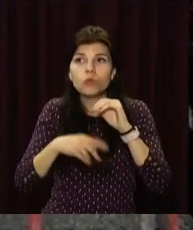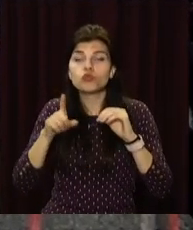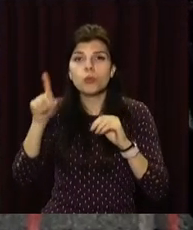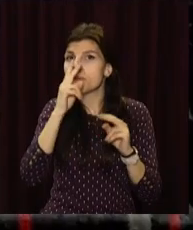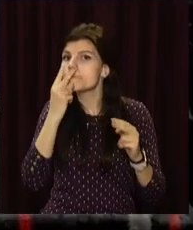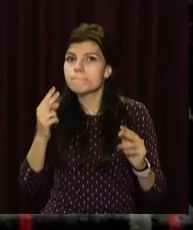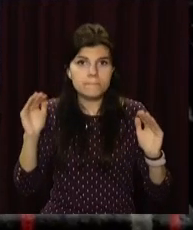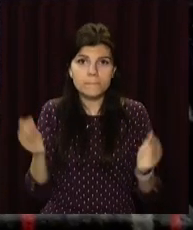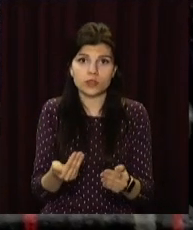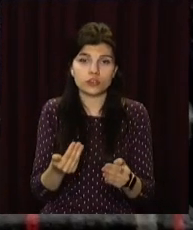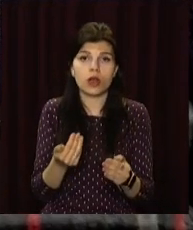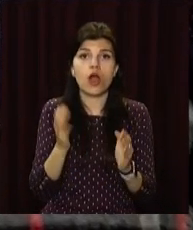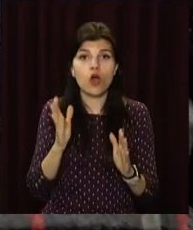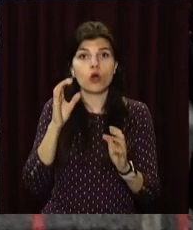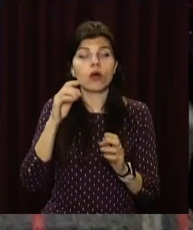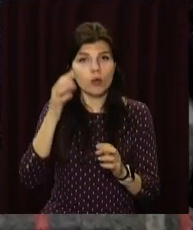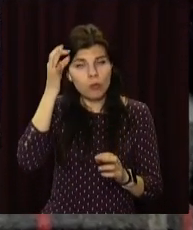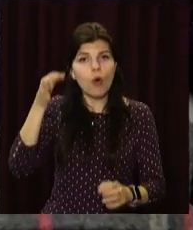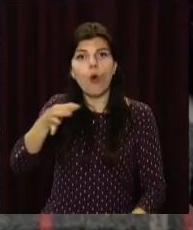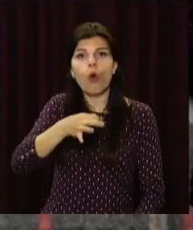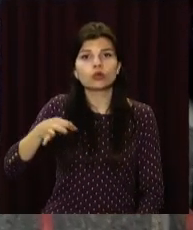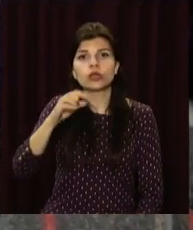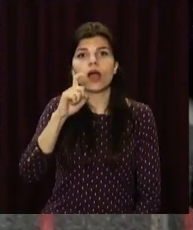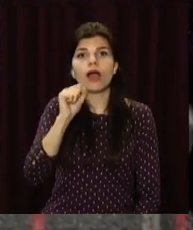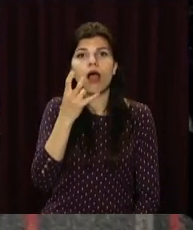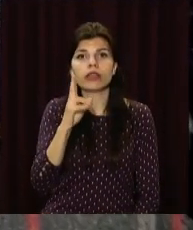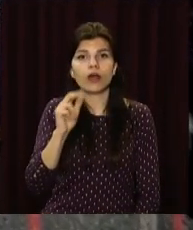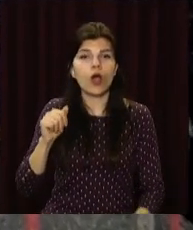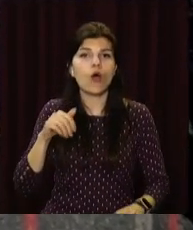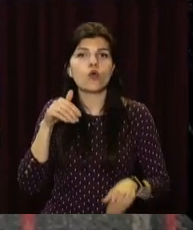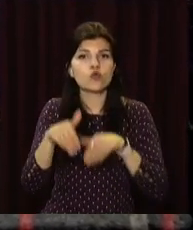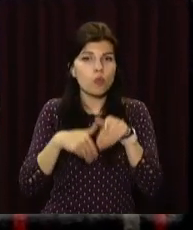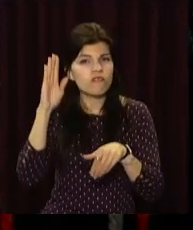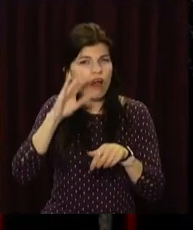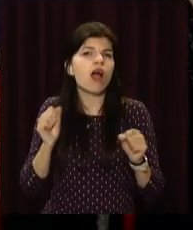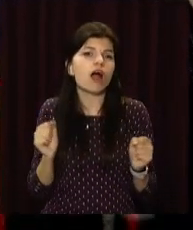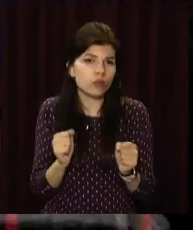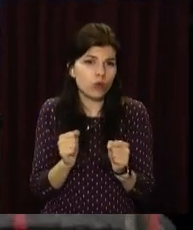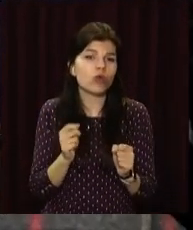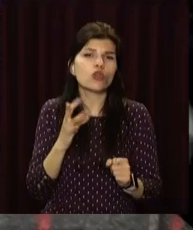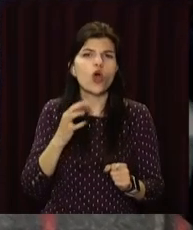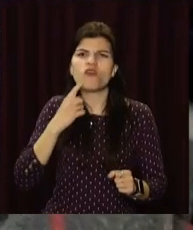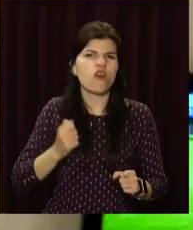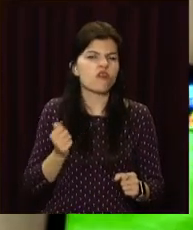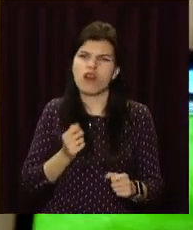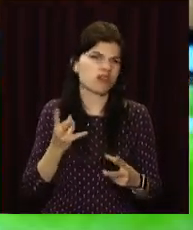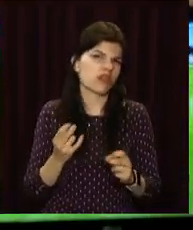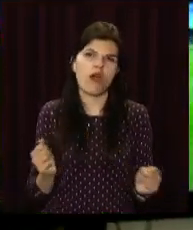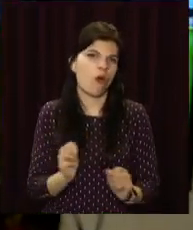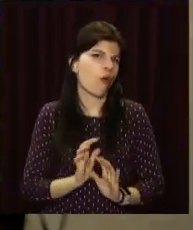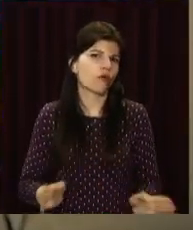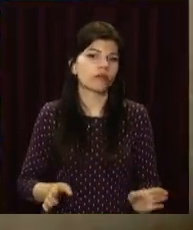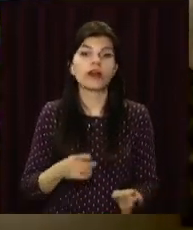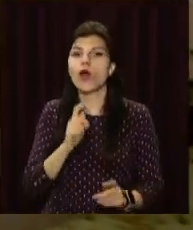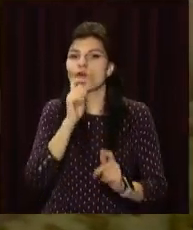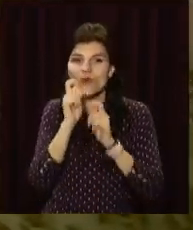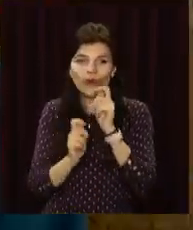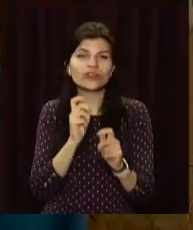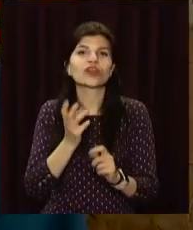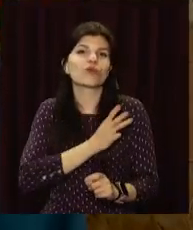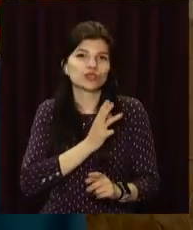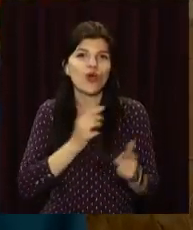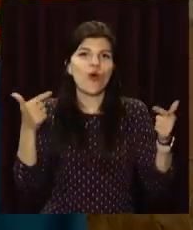бачили люди. Помню озеро Ханка, купалися вже, ну вода холодна, ну солдатам не холодно. З подарунками та